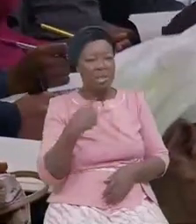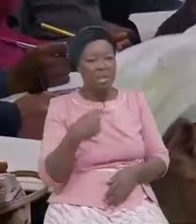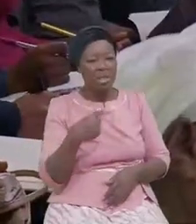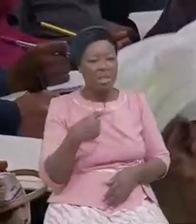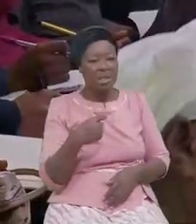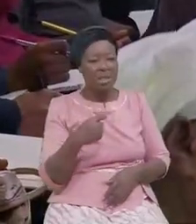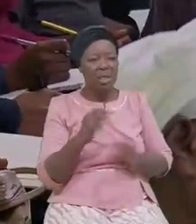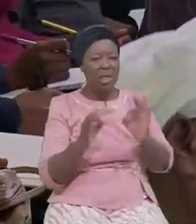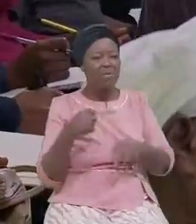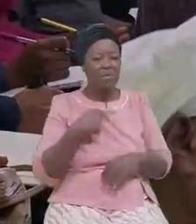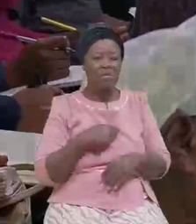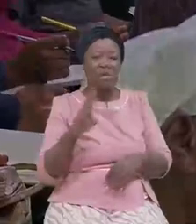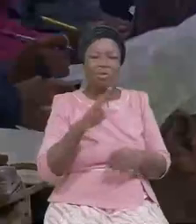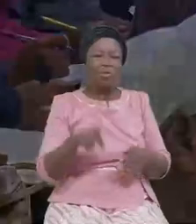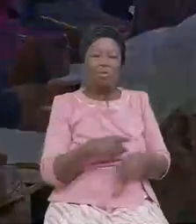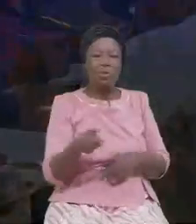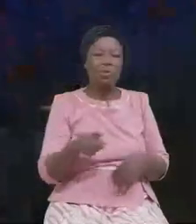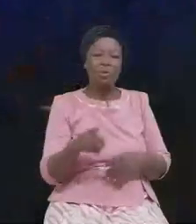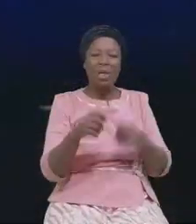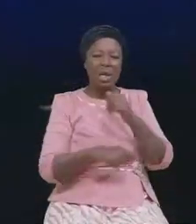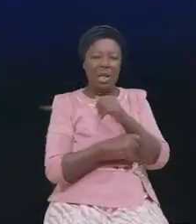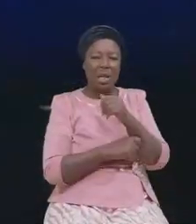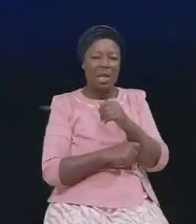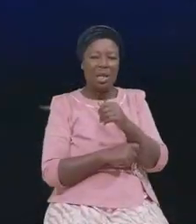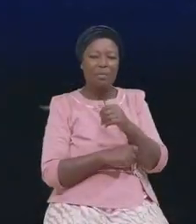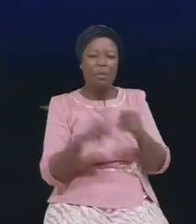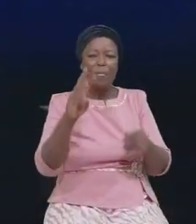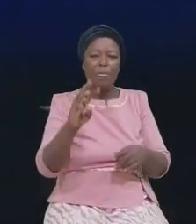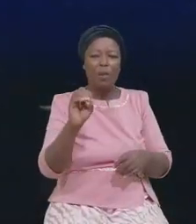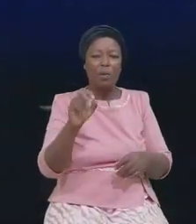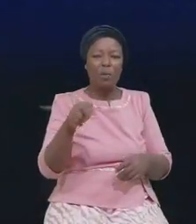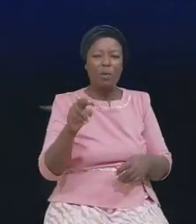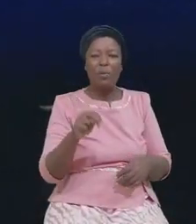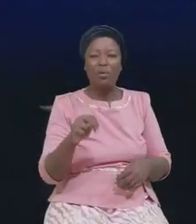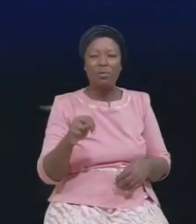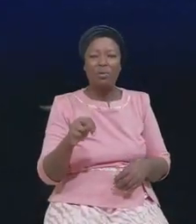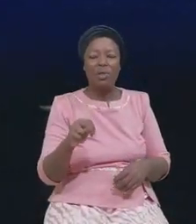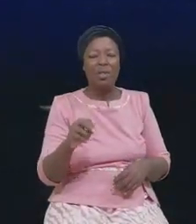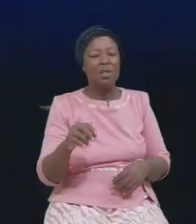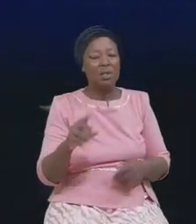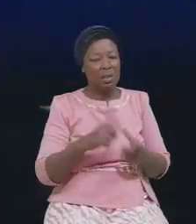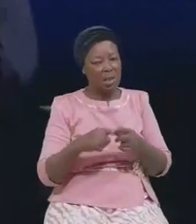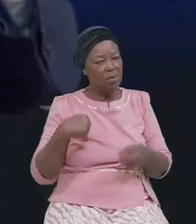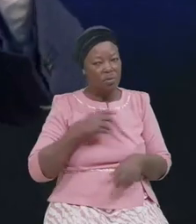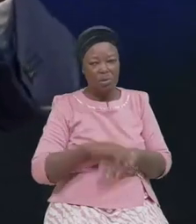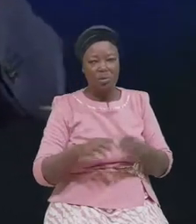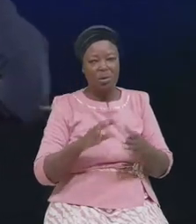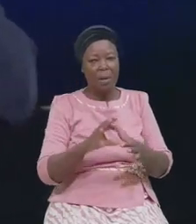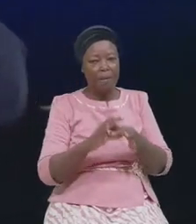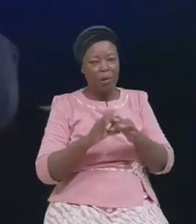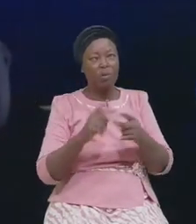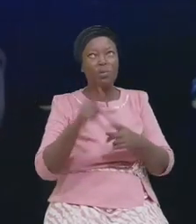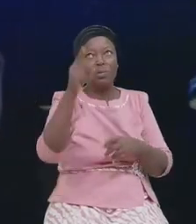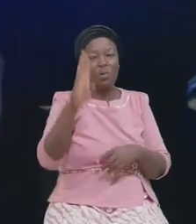que si nous utilisons ces armes charnelles, nous n'appartenons pas à Dieu. Si nous utilisons